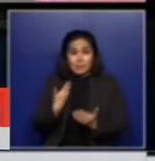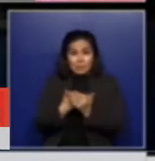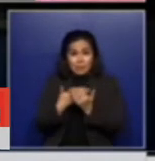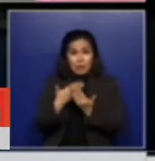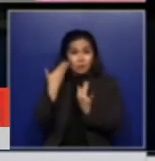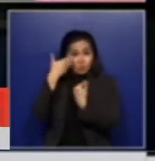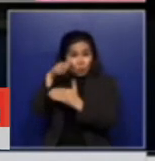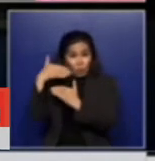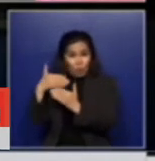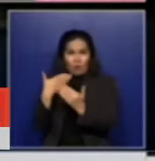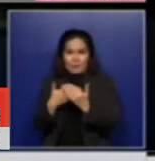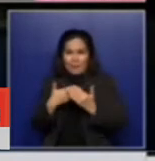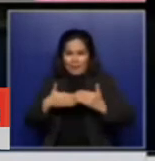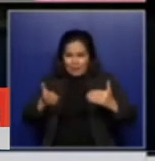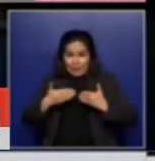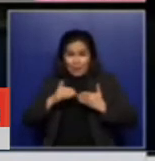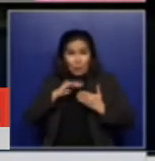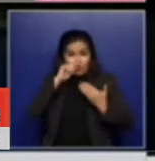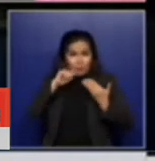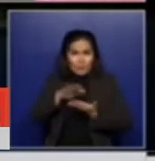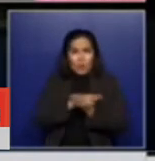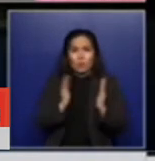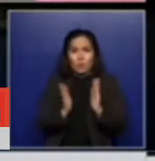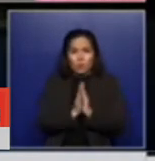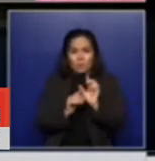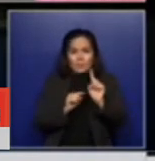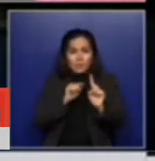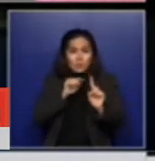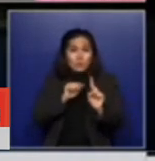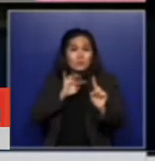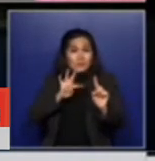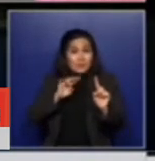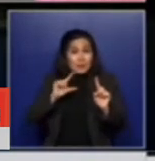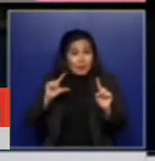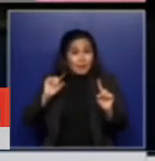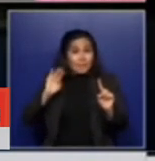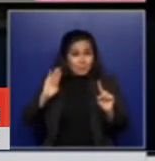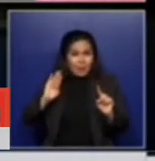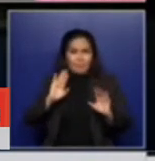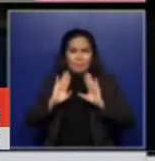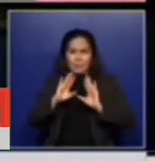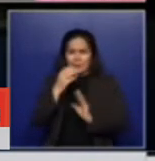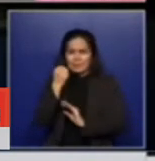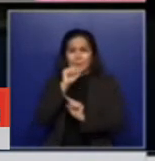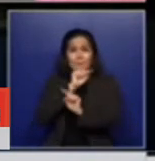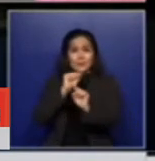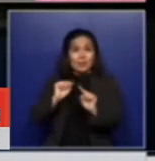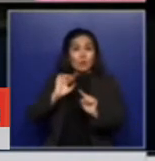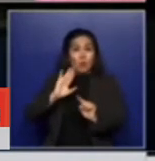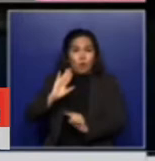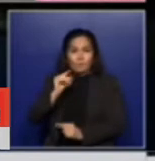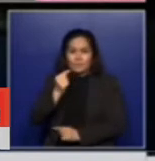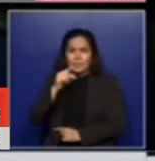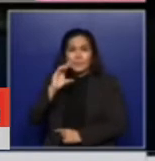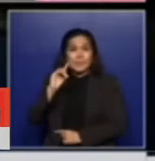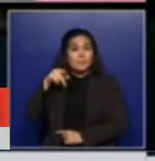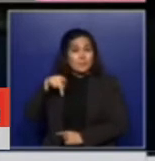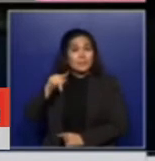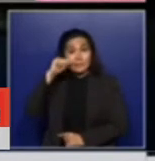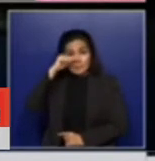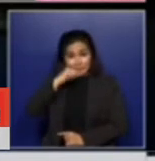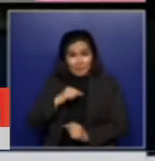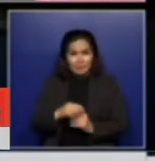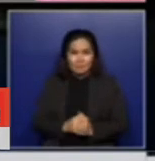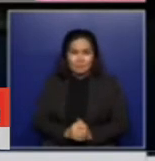ครับมูลค่าการส่งออกเนี่ยถึง 1.4 ล้านล้านบาทหรือประมาณเกือบ 10% ของ GDP ครับความน่ากลัว